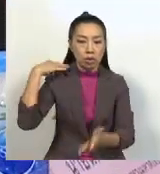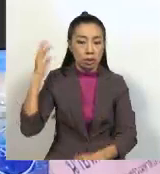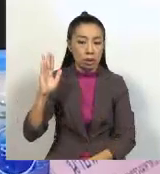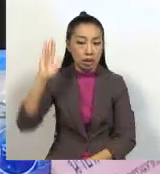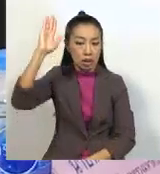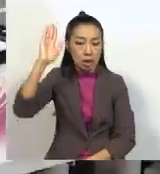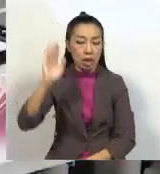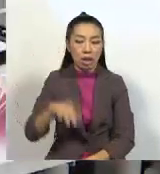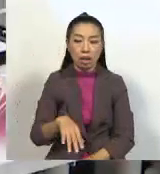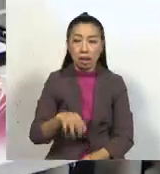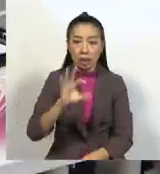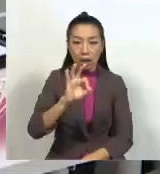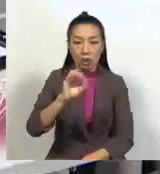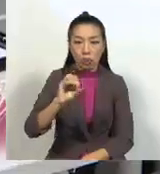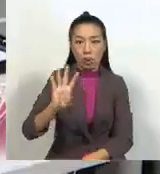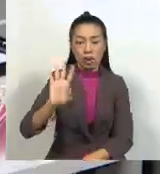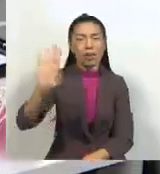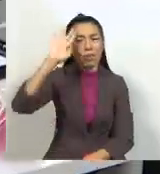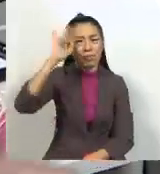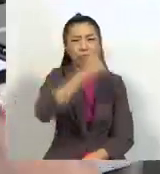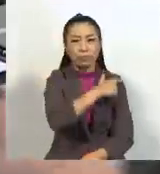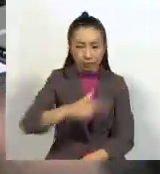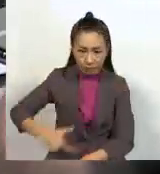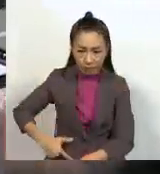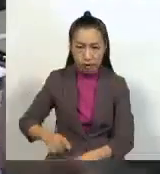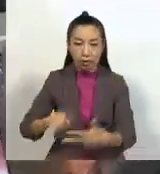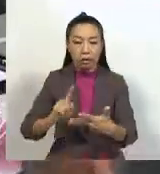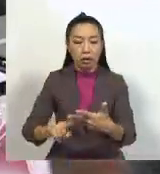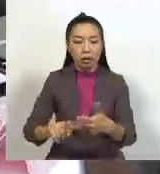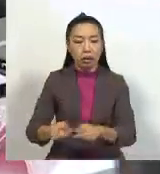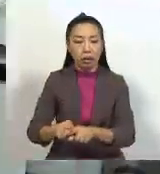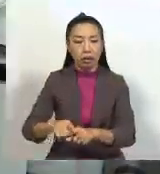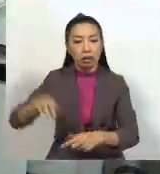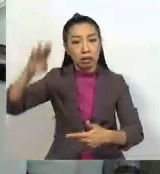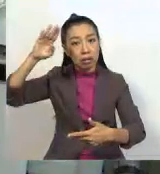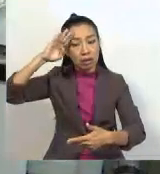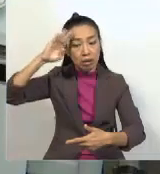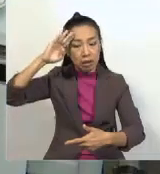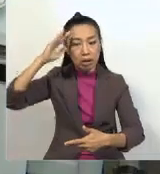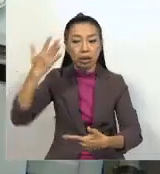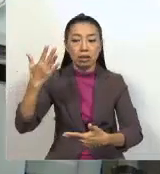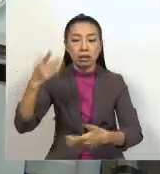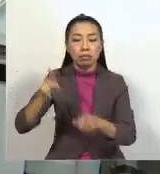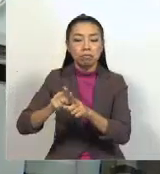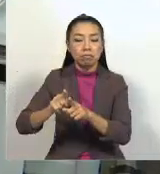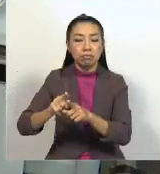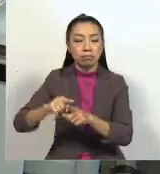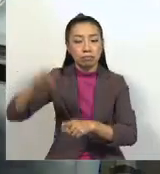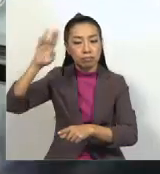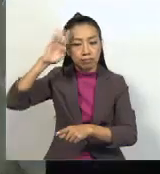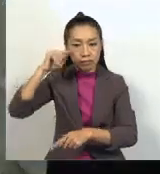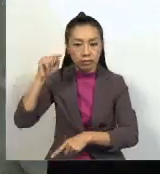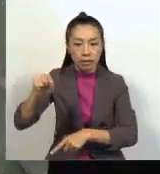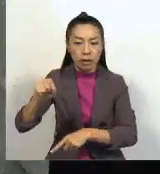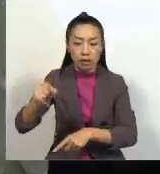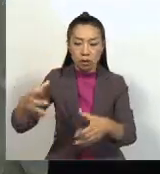พระราชทาน904วปร.และพลเอกศิวะพระมรทัตผู้บัญชาการกองกำลัง